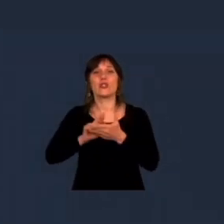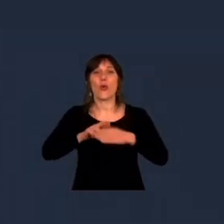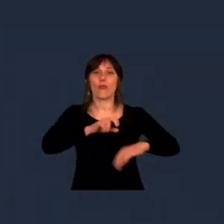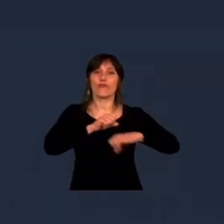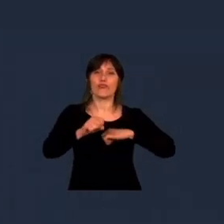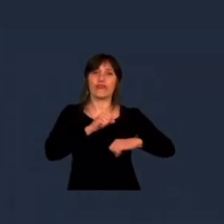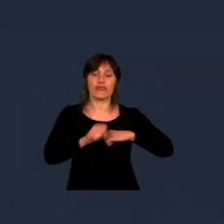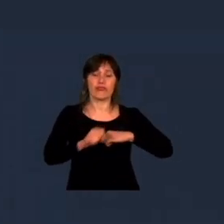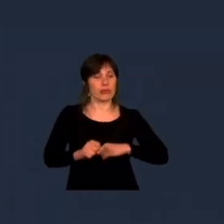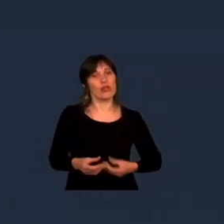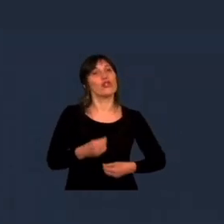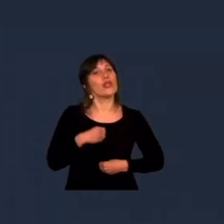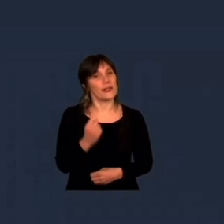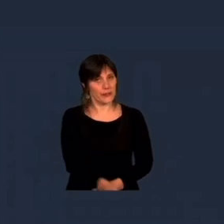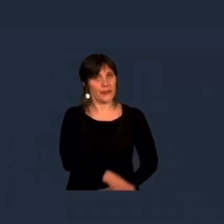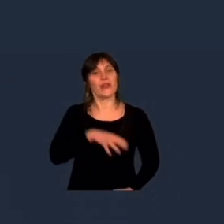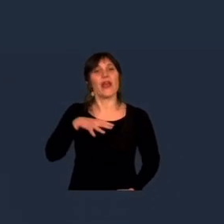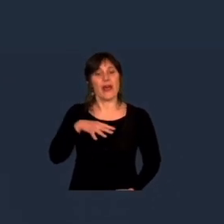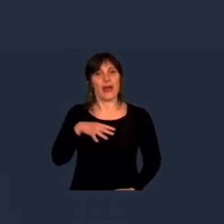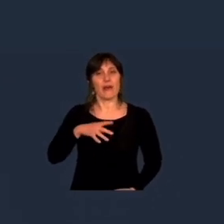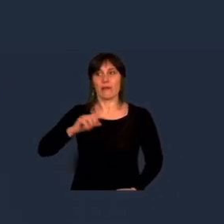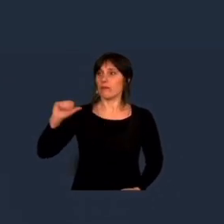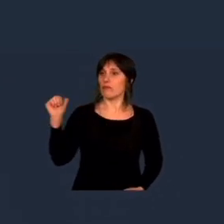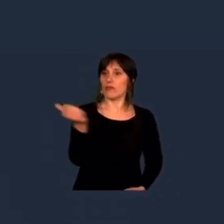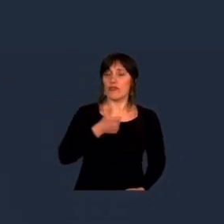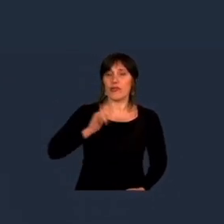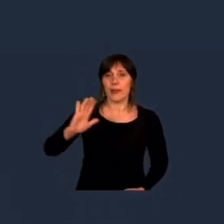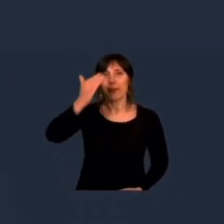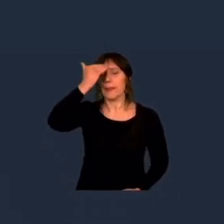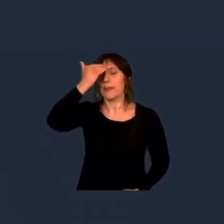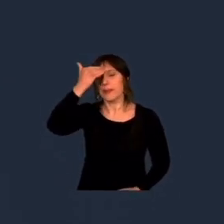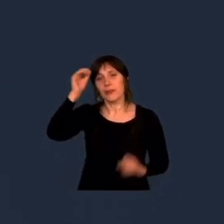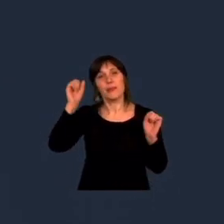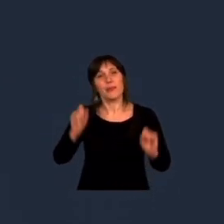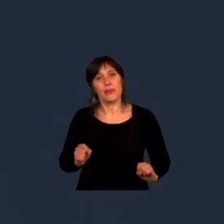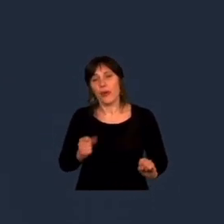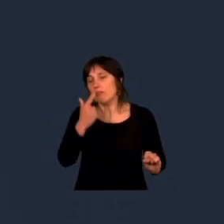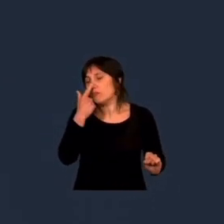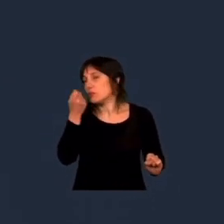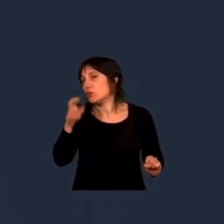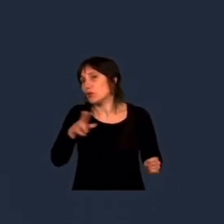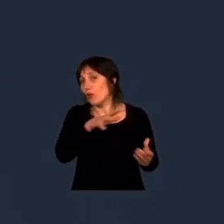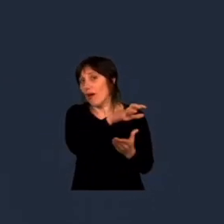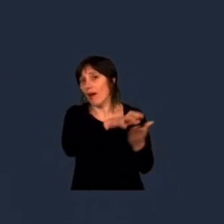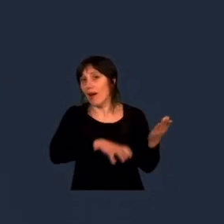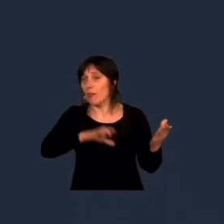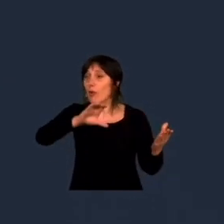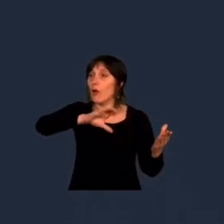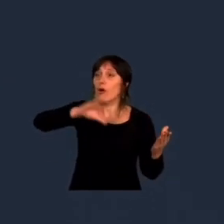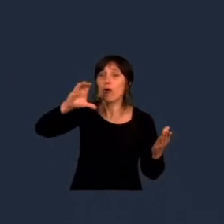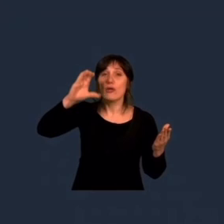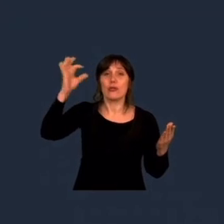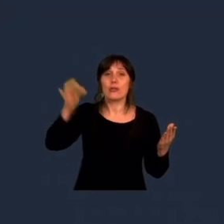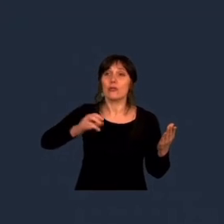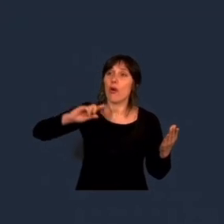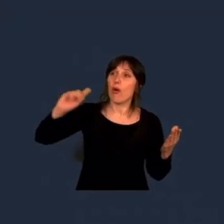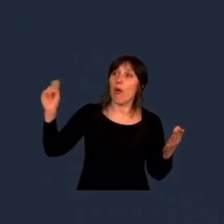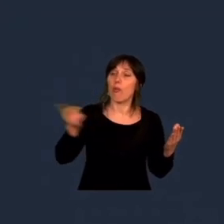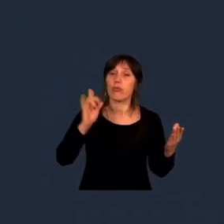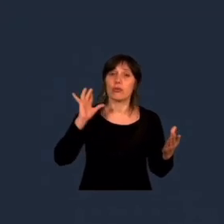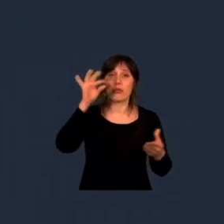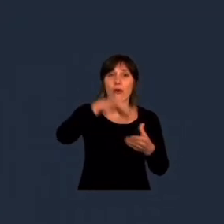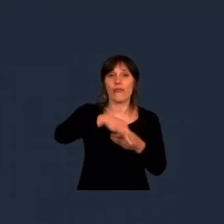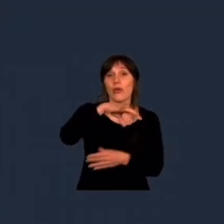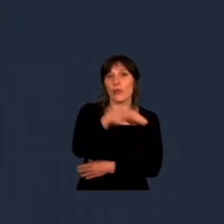une fierté que nous pouvons tous reconnaître, et je ne doute pas que ce rapport soit adopté à l'unanimité. La